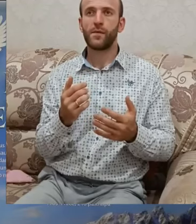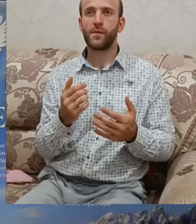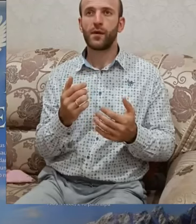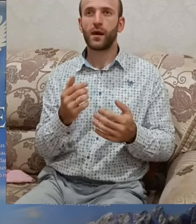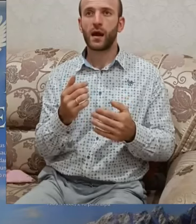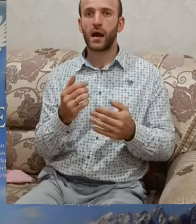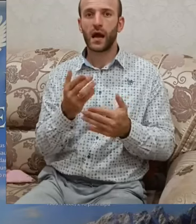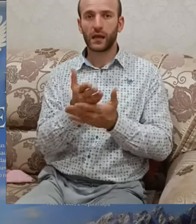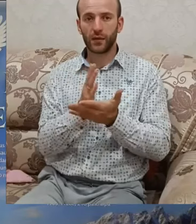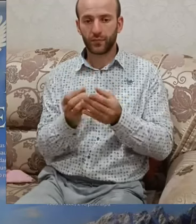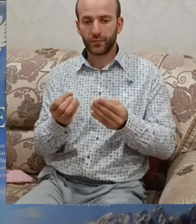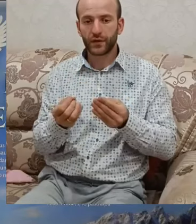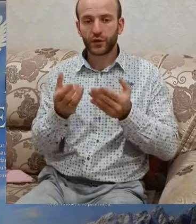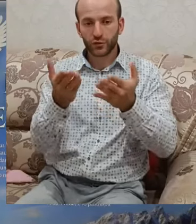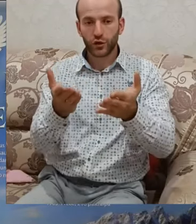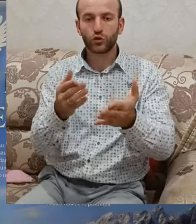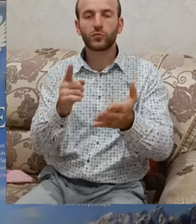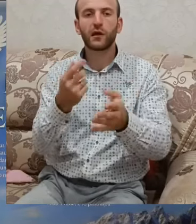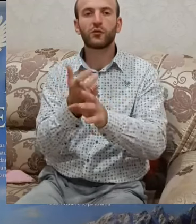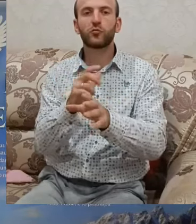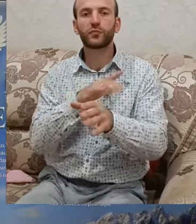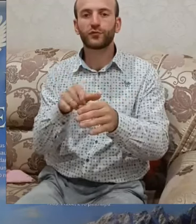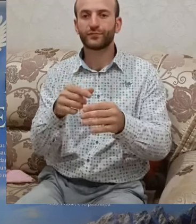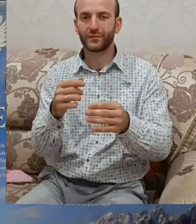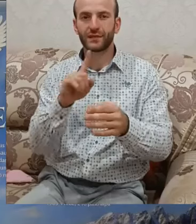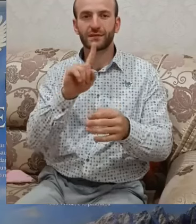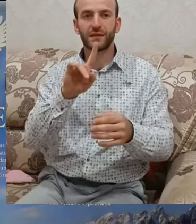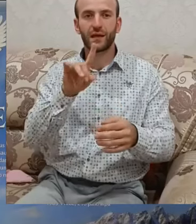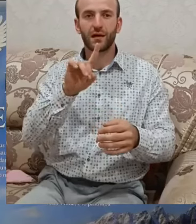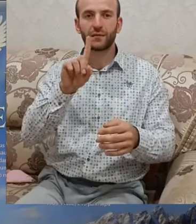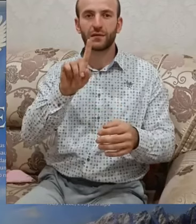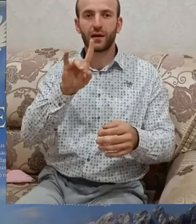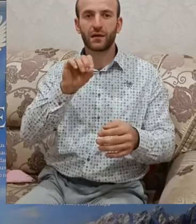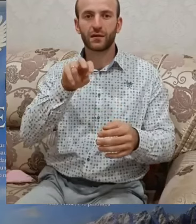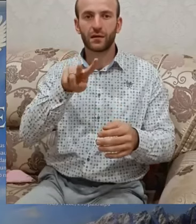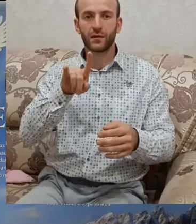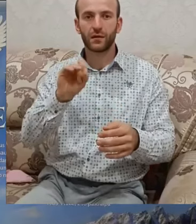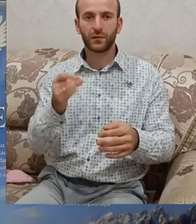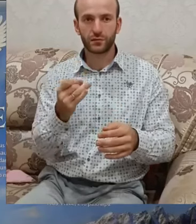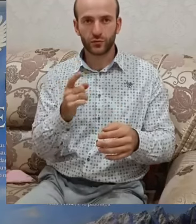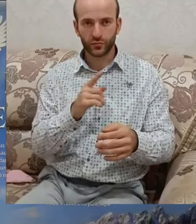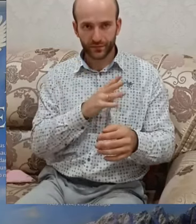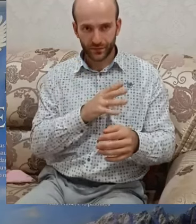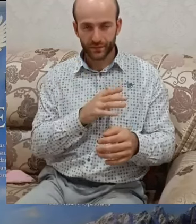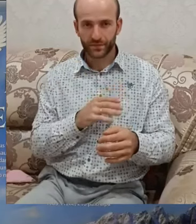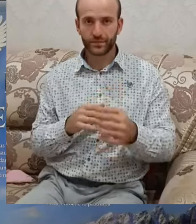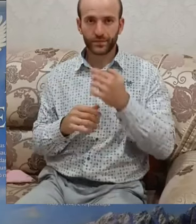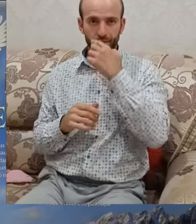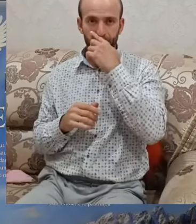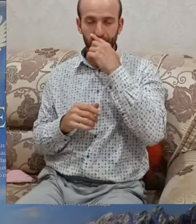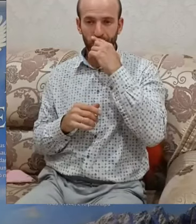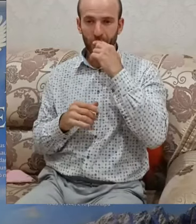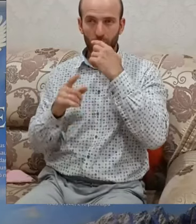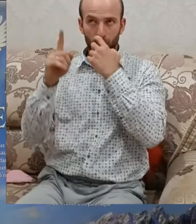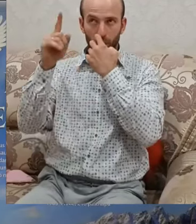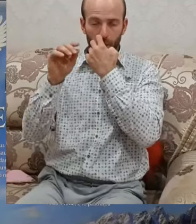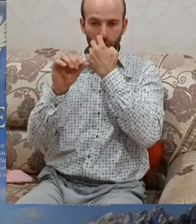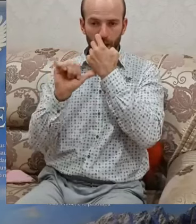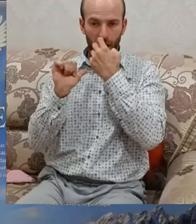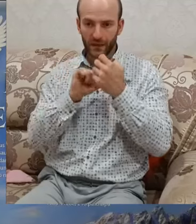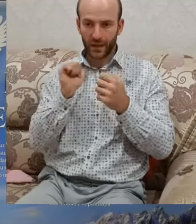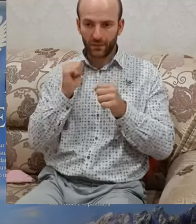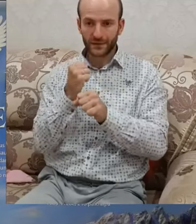Созрелый. Приношение, да, оно был созревшим. Приведа я при исполнимо. Приводит, чтобы это